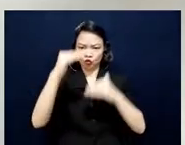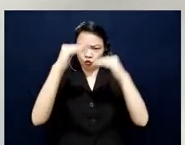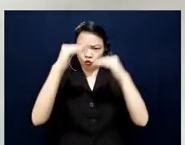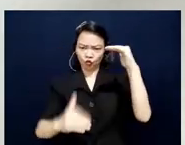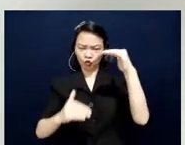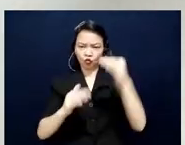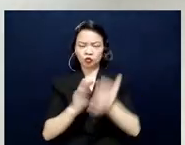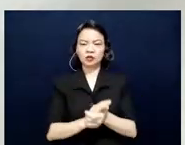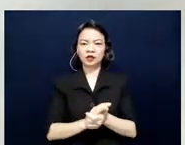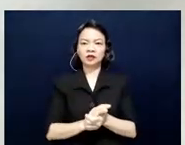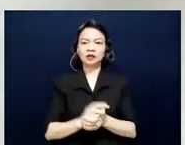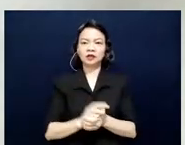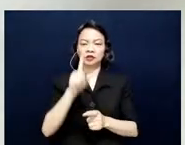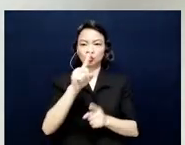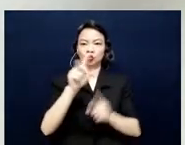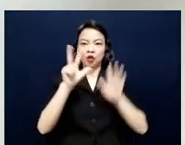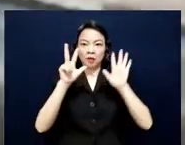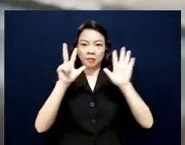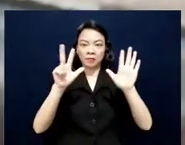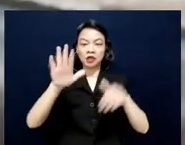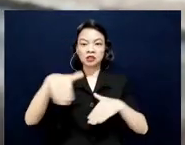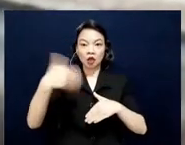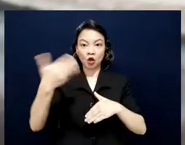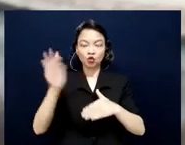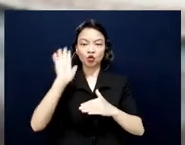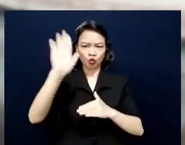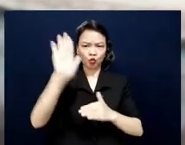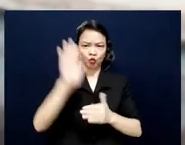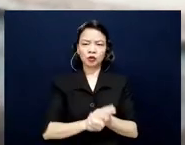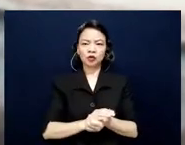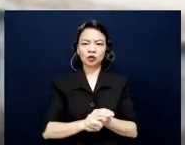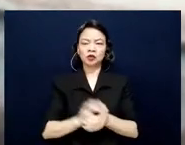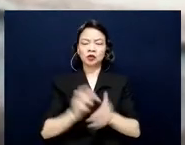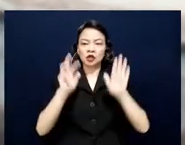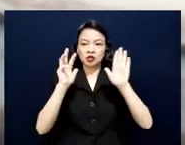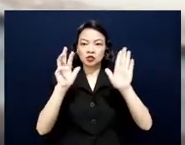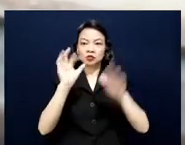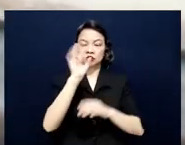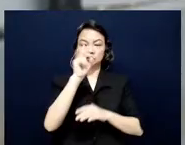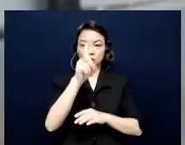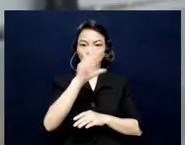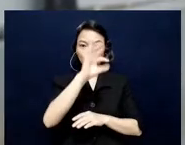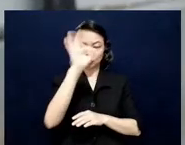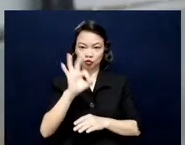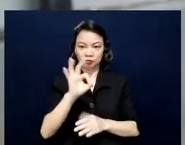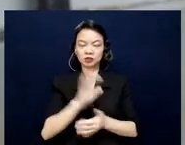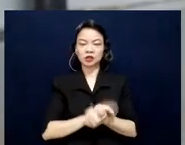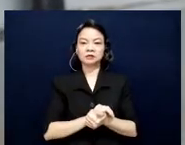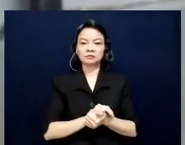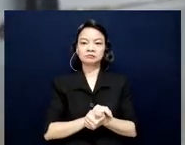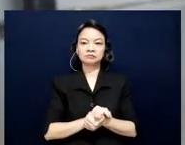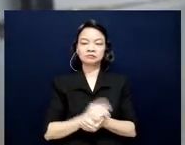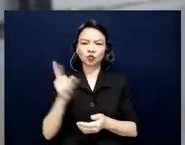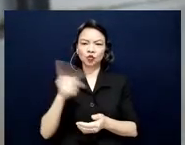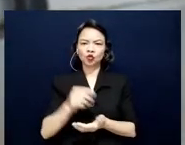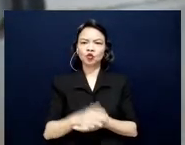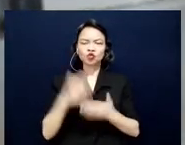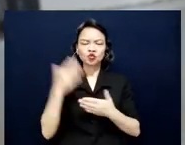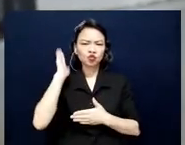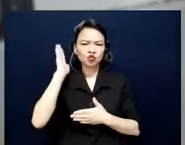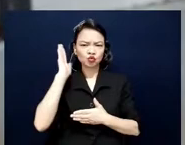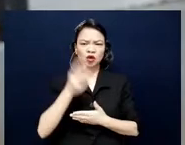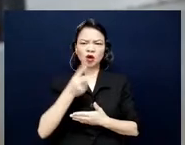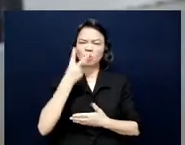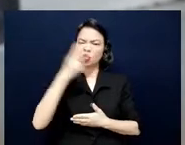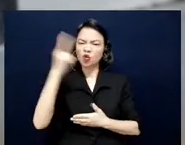old, 9.1% of them are smokers. And these numbers actually increasing. The peer pressure also, if you don't